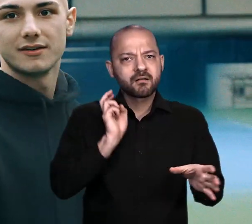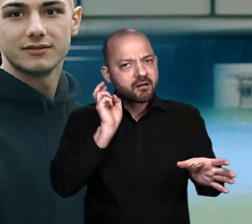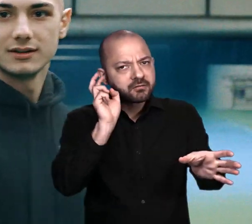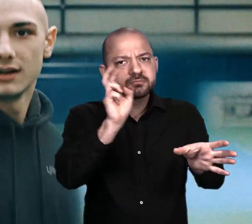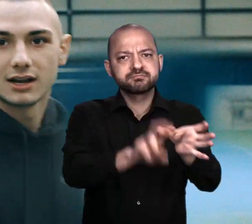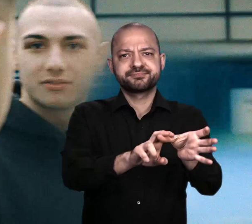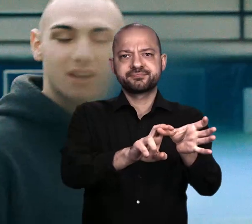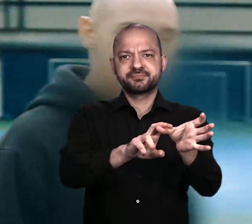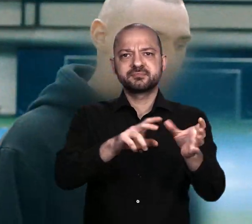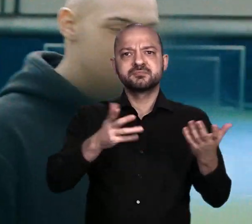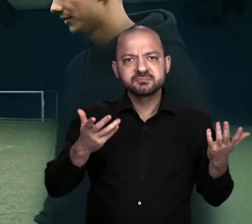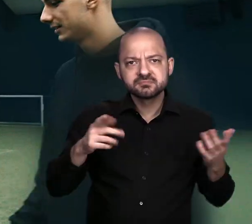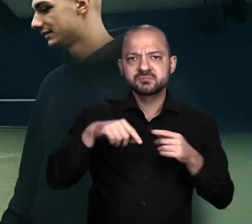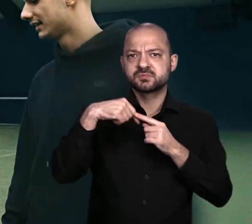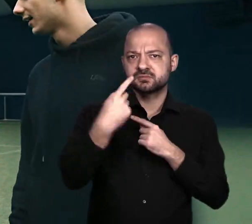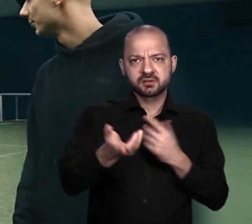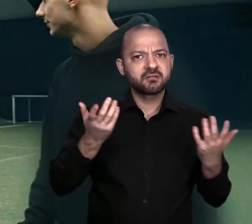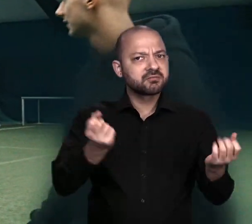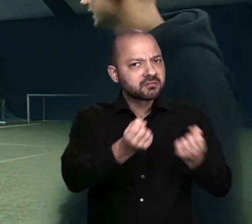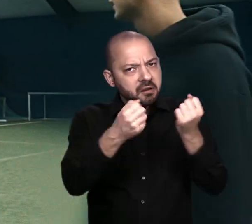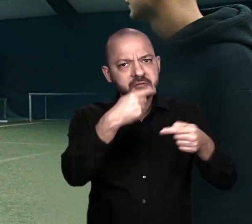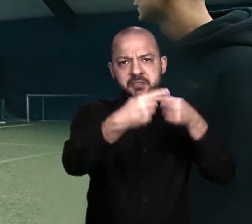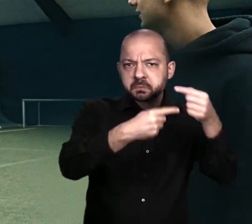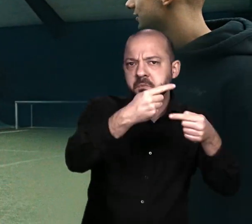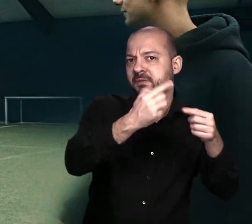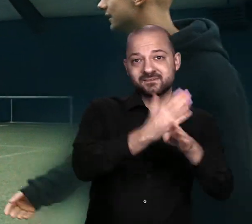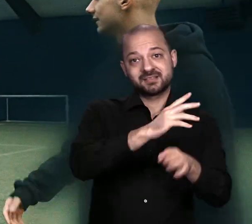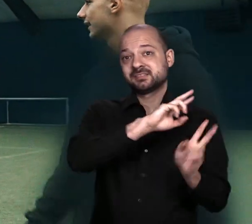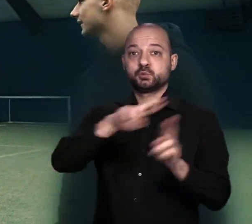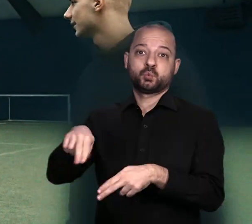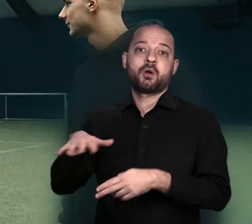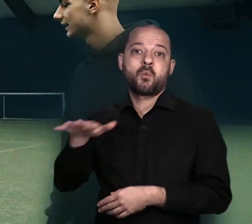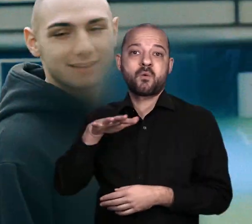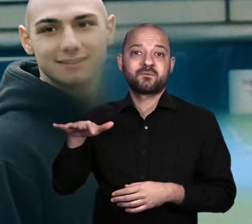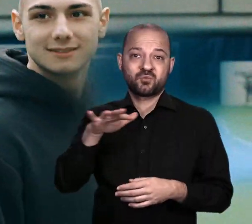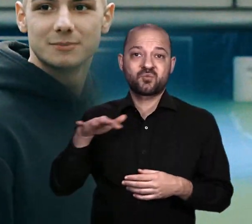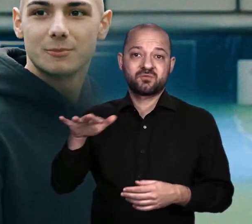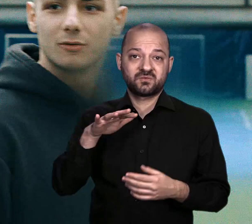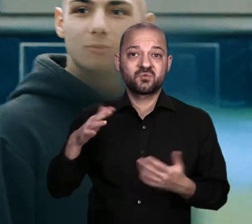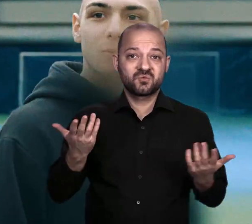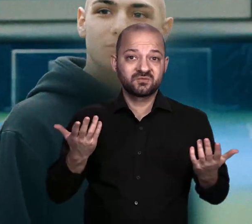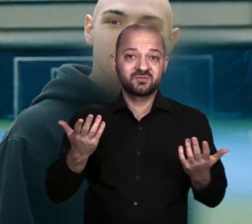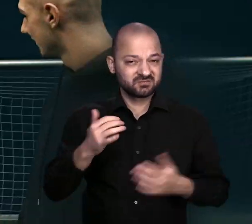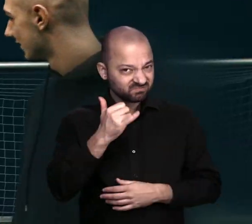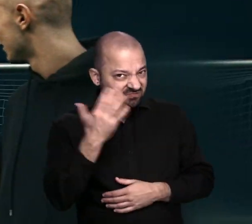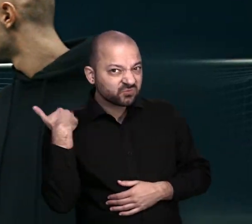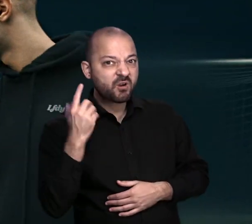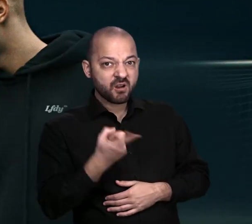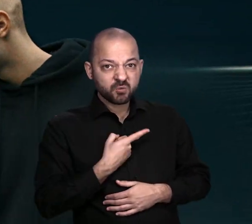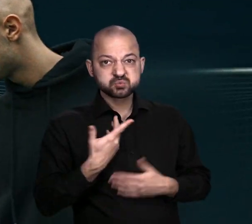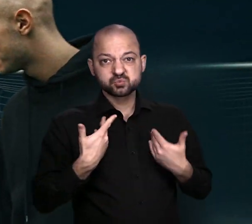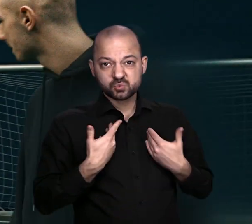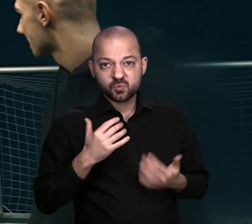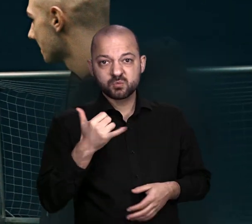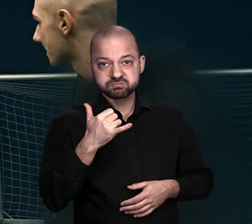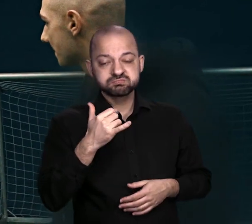dann beim Verein angefangen habe, war mir das egal, ob ich Training hatte. Ich bin dann direkt nach dem Training hinten bei mir auf dem Hof. Bei uns war